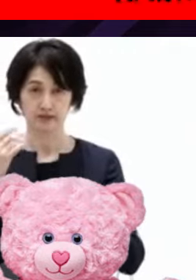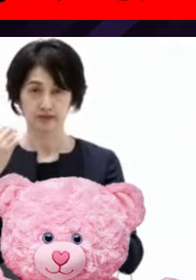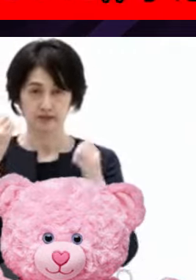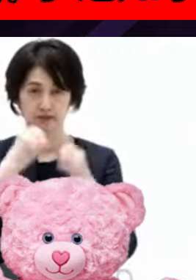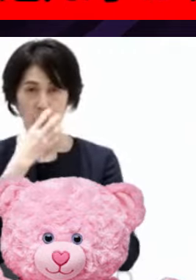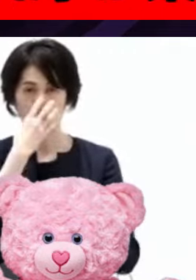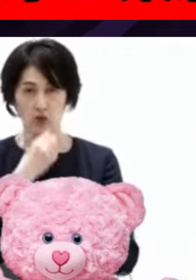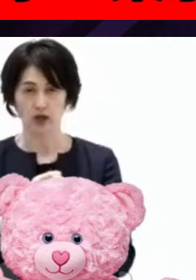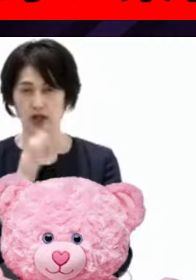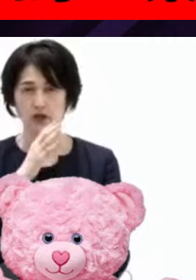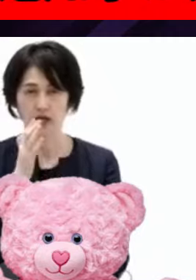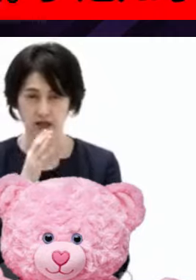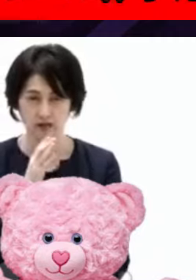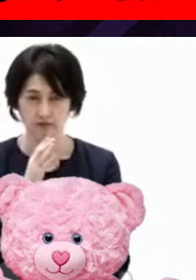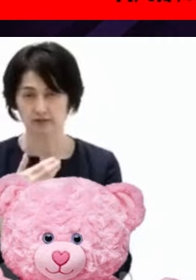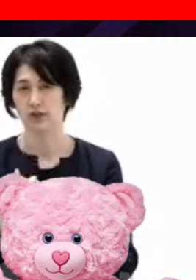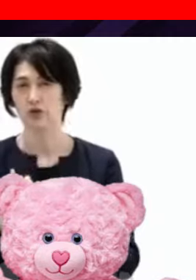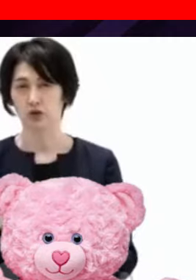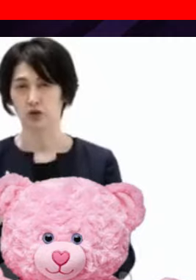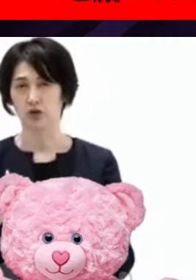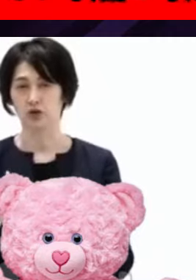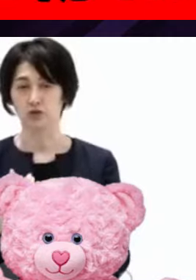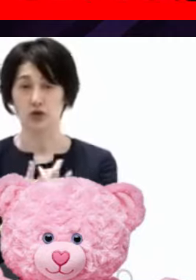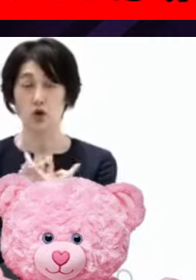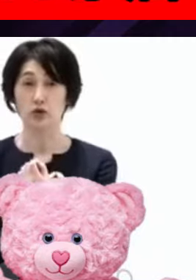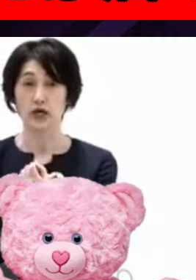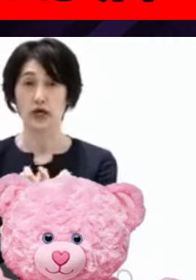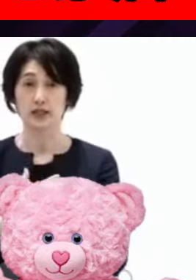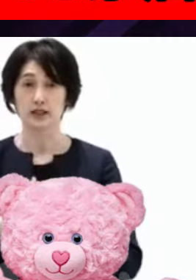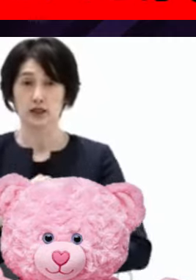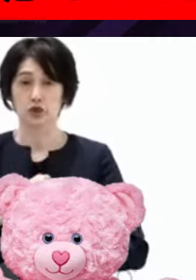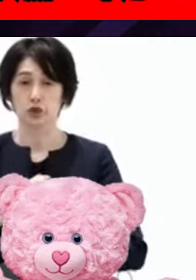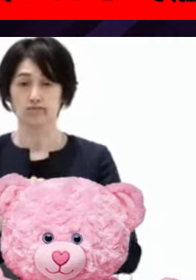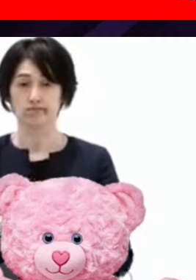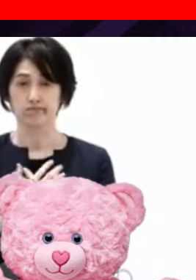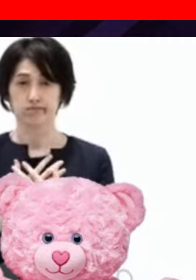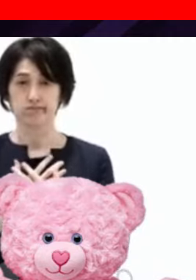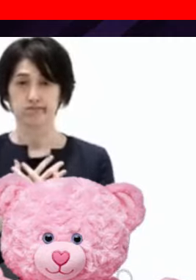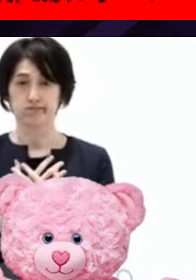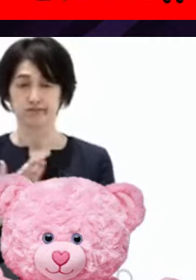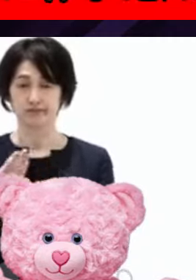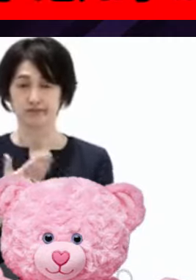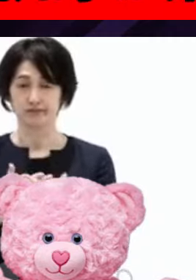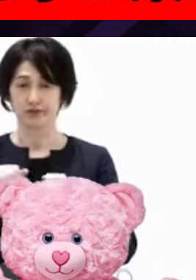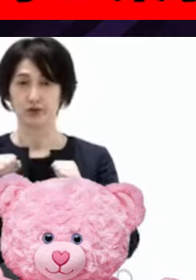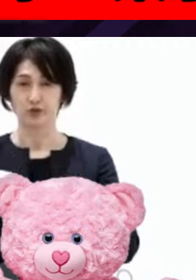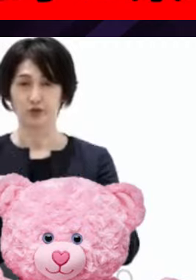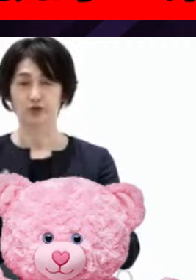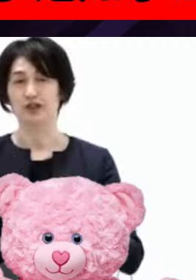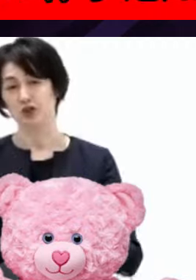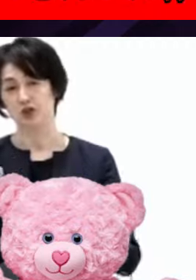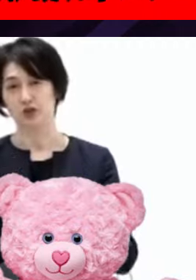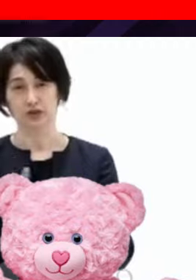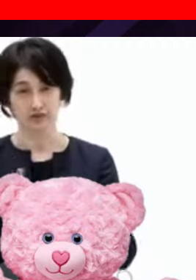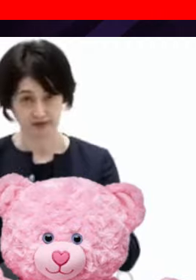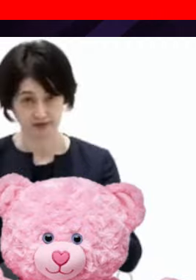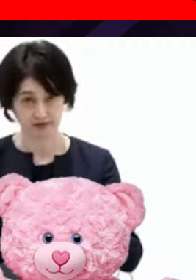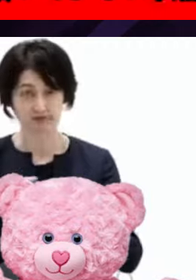いに一定の緊張感を持って適切な対応をするということはもう言うまでもないというふうに考えております